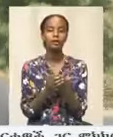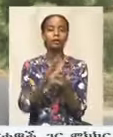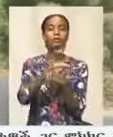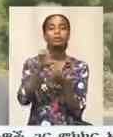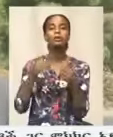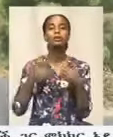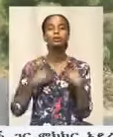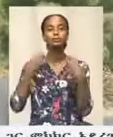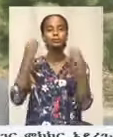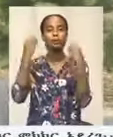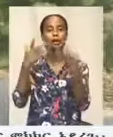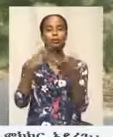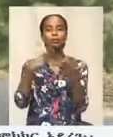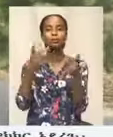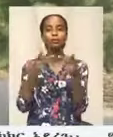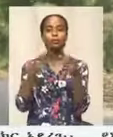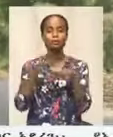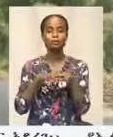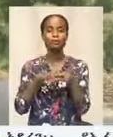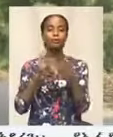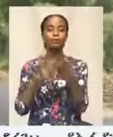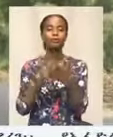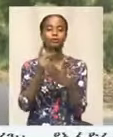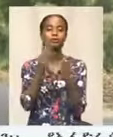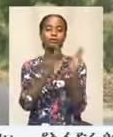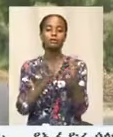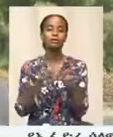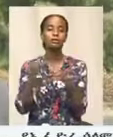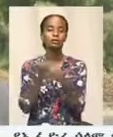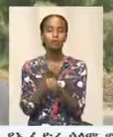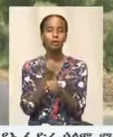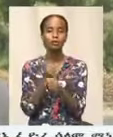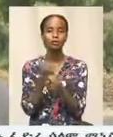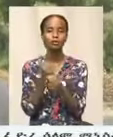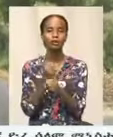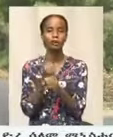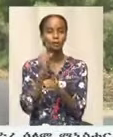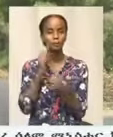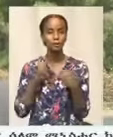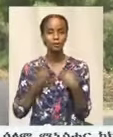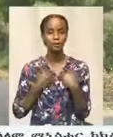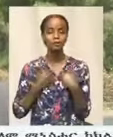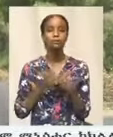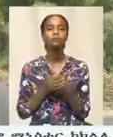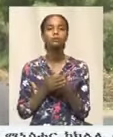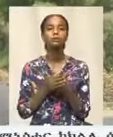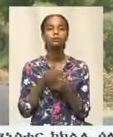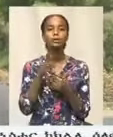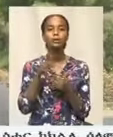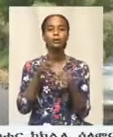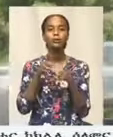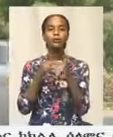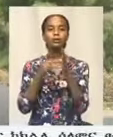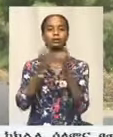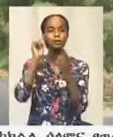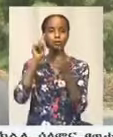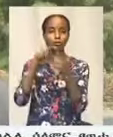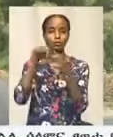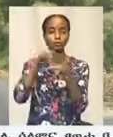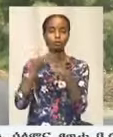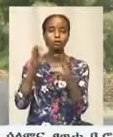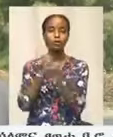ባሉ በርካታ ቦታዎች ላይ ፕሮጀክቶች ተቀርጸው ስራ እየተሰራ ነው ያለው። በዛ መልኩ በቅዱ ውስጥ ከተያዙት ውስጥ